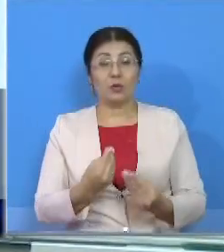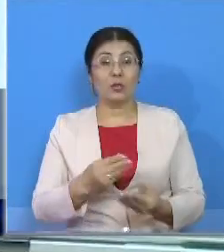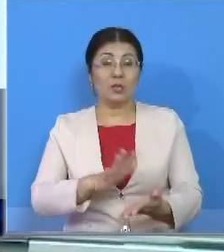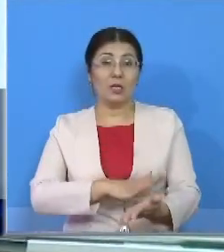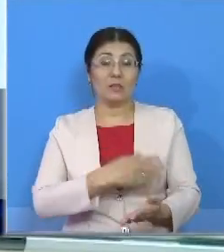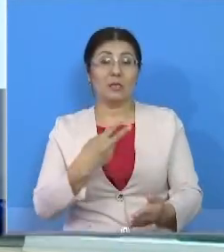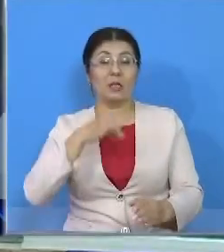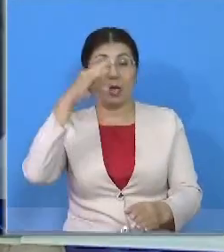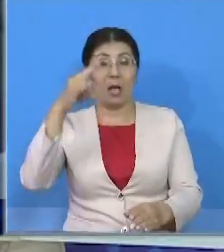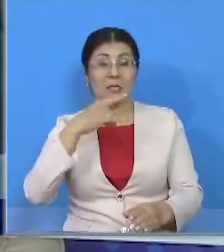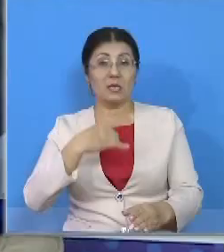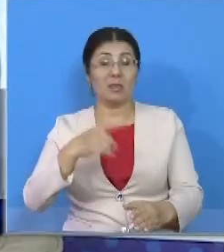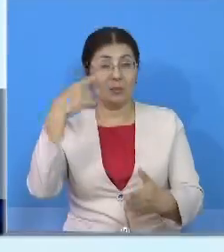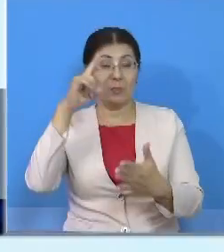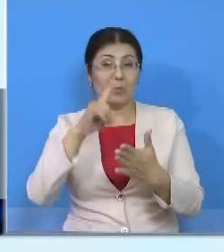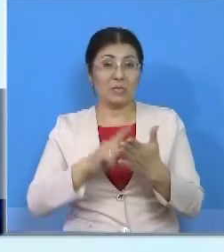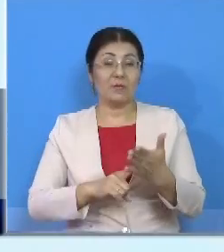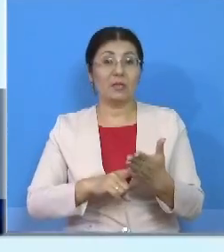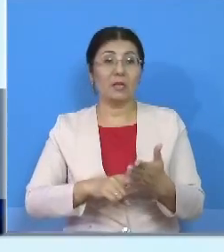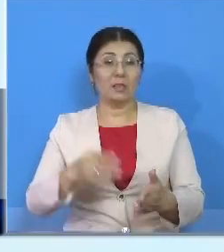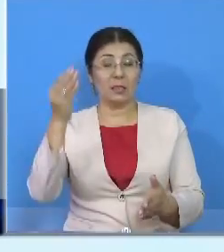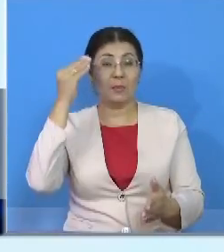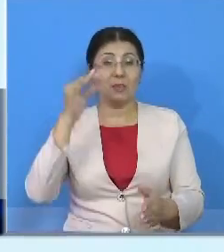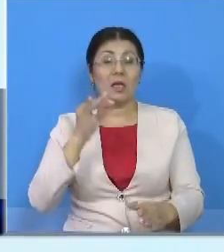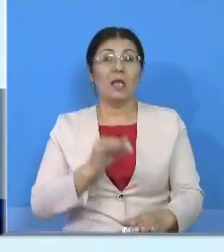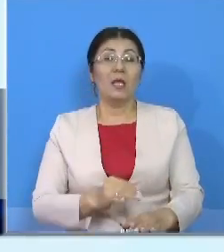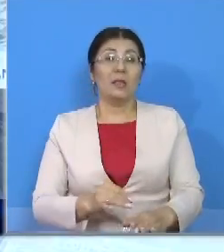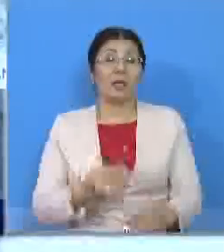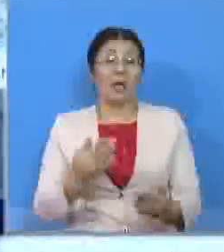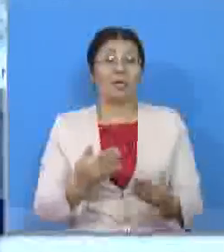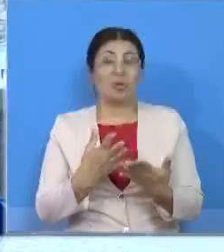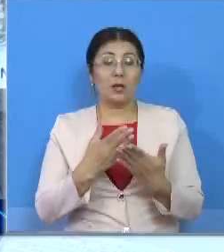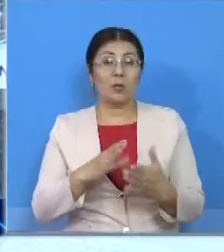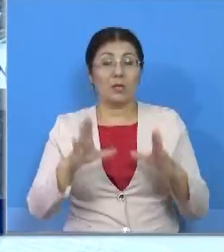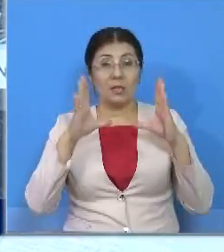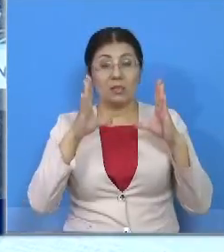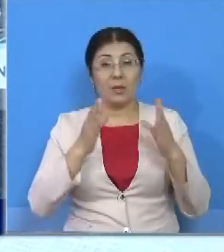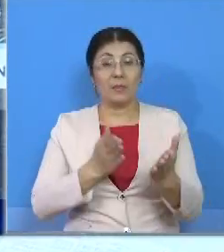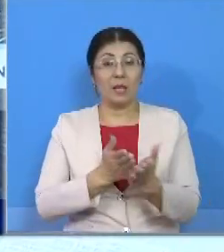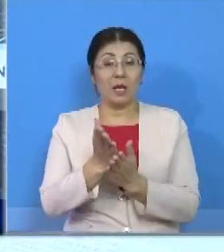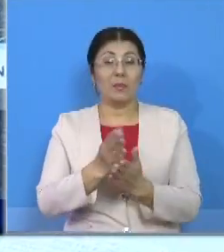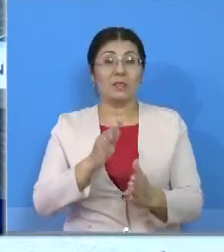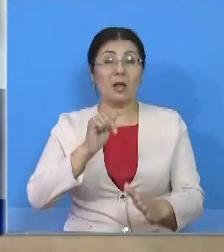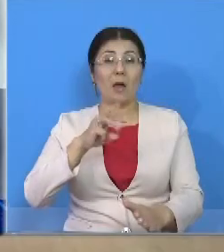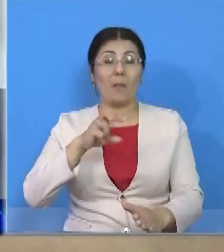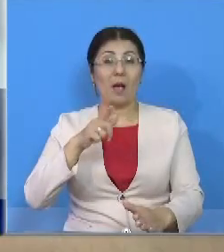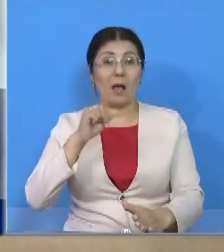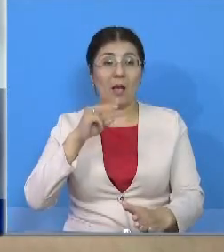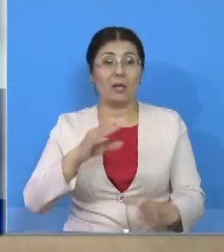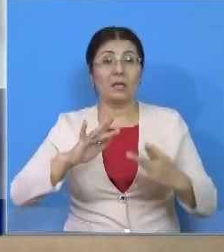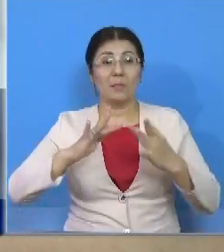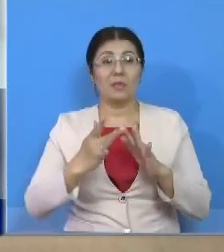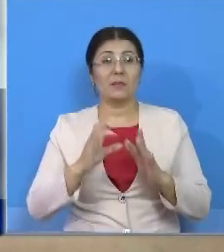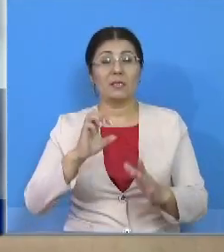Онда қазақ дүниетанымындағы діндарлық ұғым, иманның ерекшеліктері, қазіргі исламдық ағымдар мен жамағат және әлеуметтік желілер